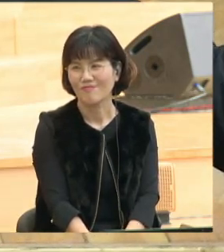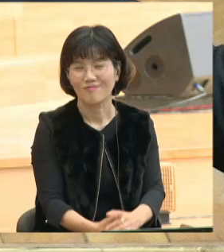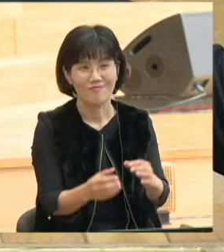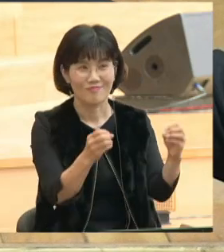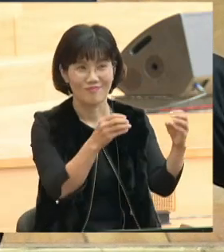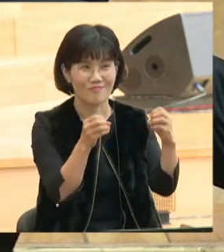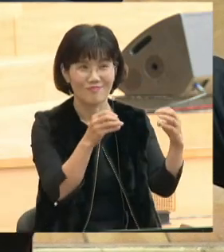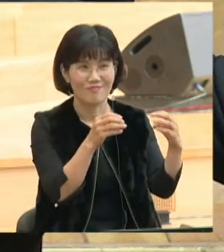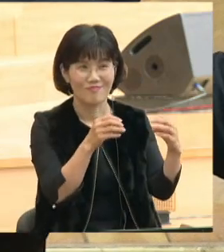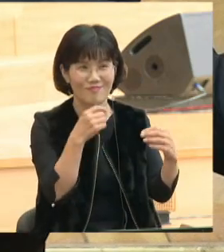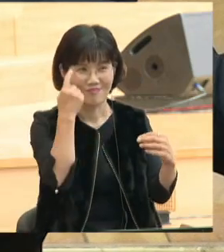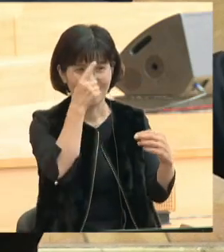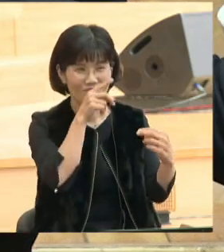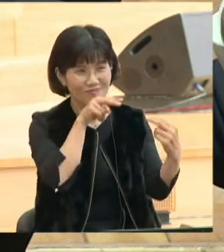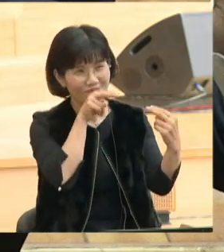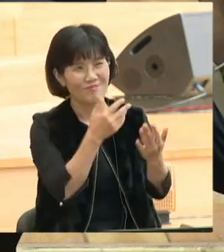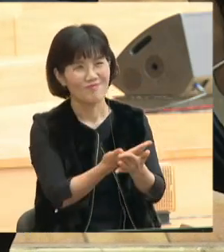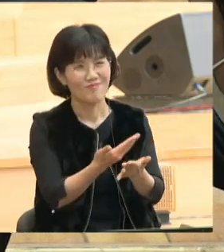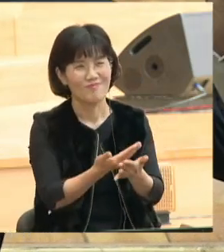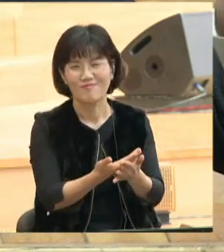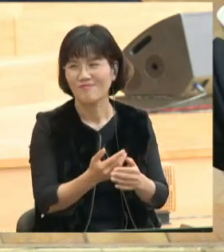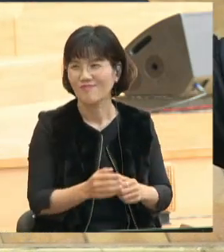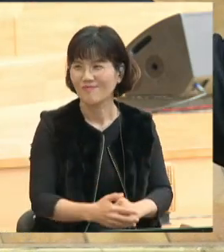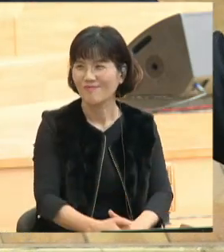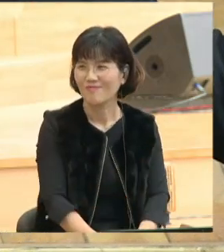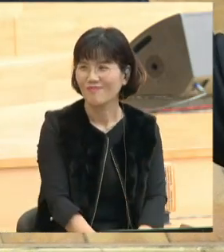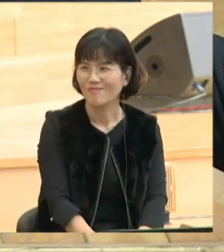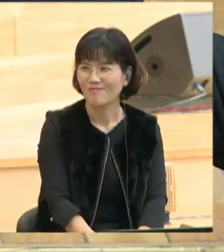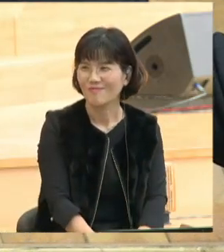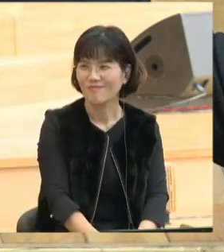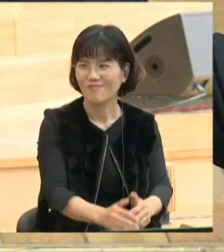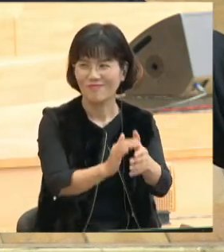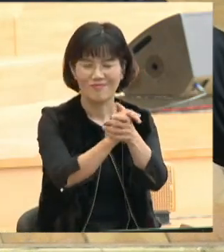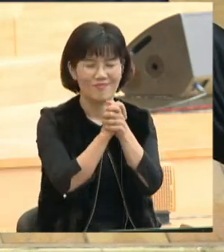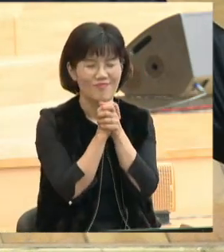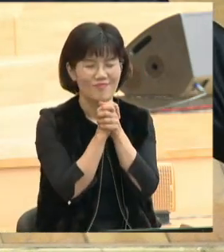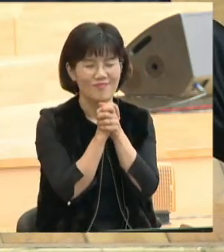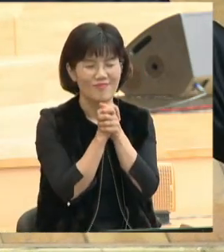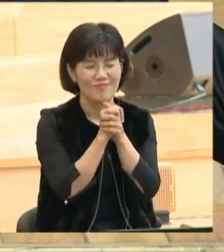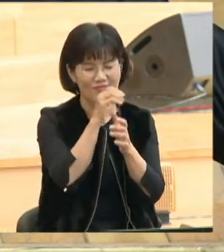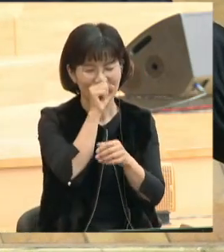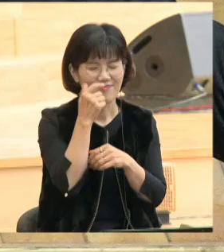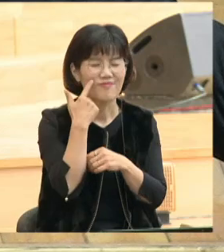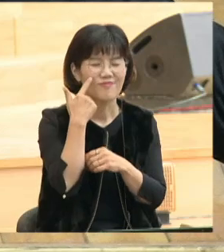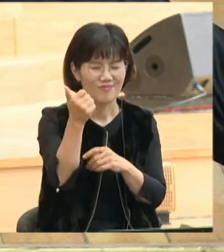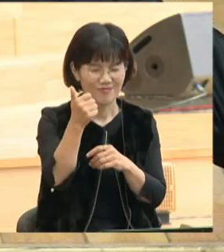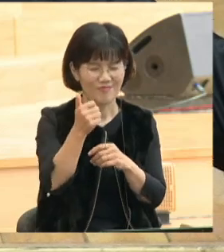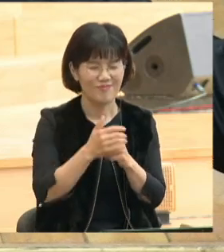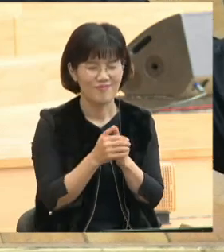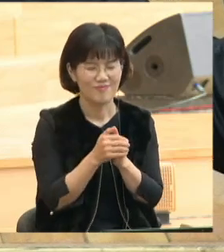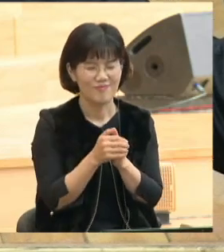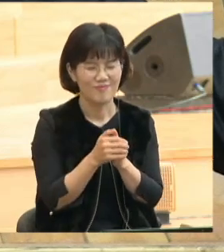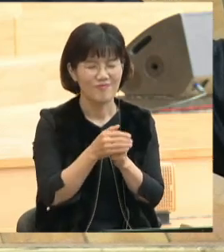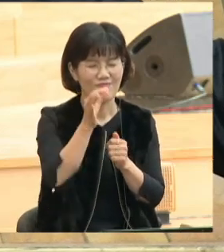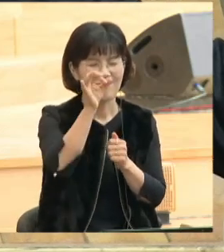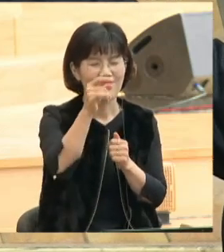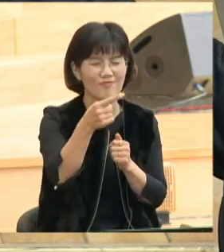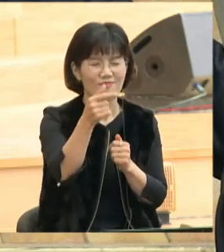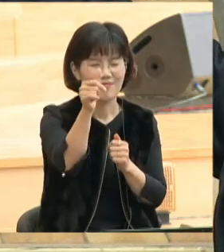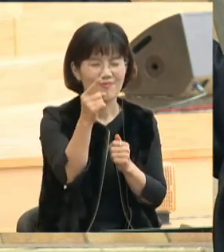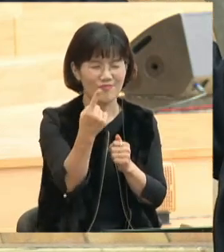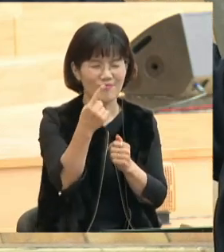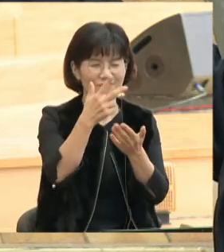그래도 얼굴을 좀 보여줘야지. 예, 기도할까요? 좋으신 아버지, 은호를 주님